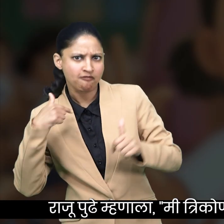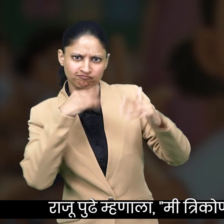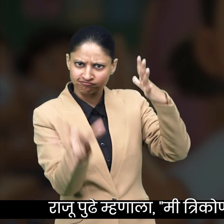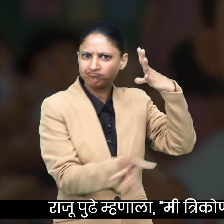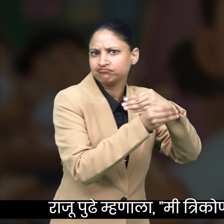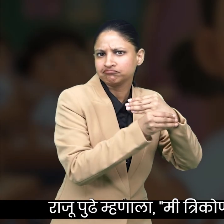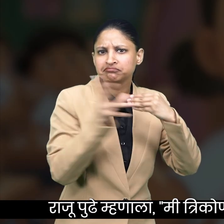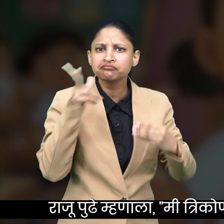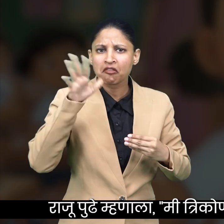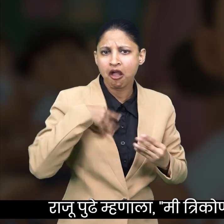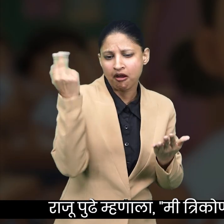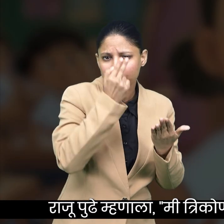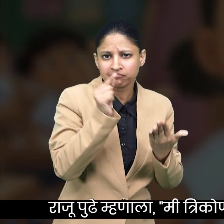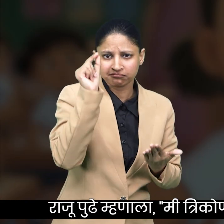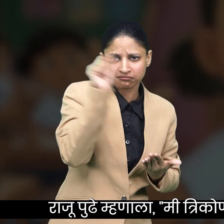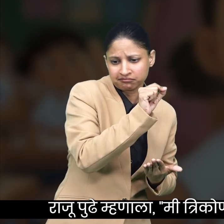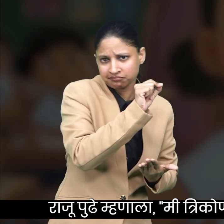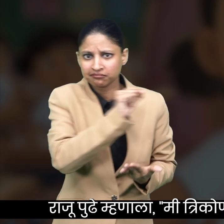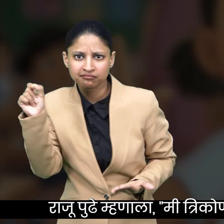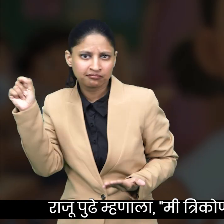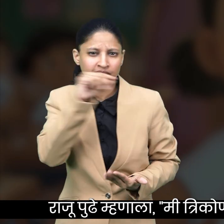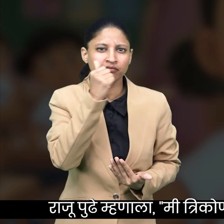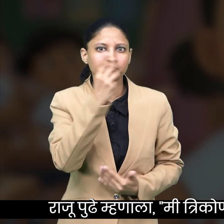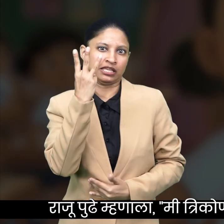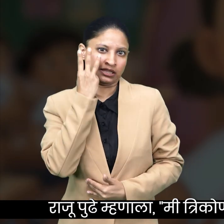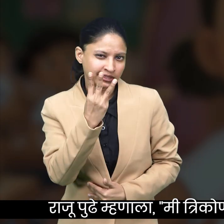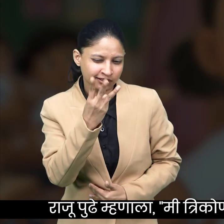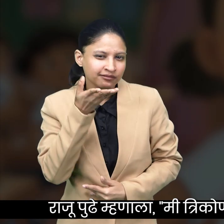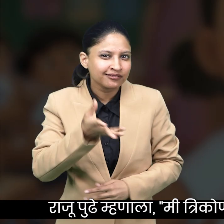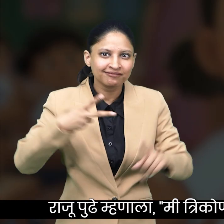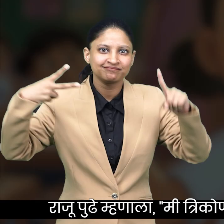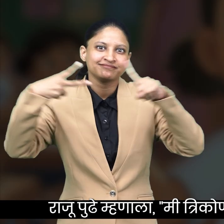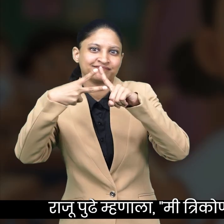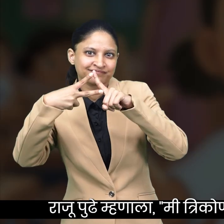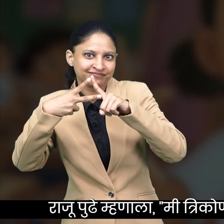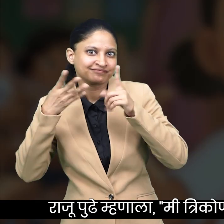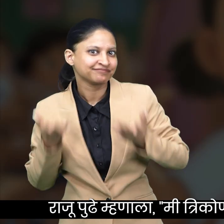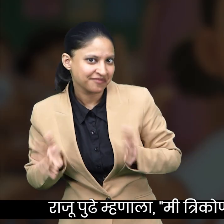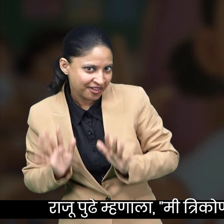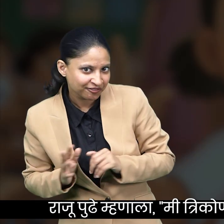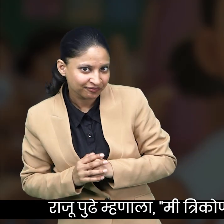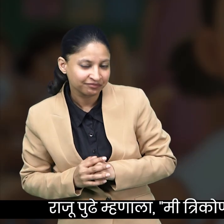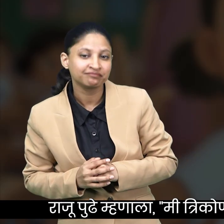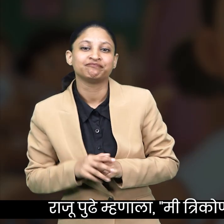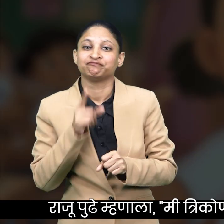राजू पुढे म्हणाला, मी त्रिकोण बनवण्यासाठी 3 सरळ रेषांचा वापर करू शकतो.